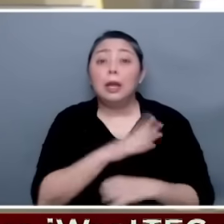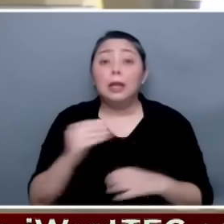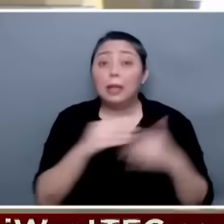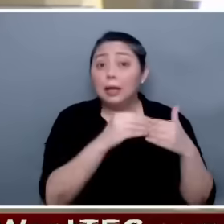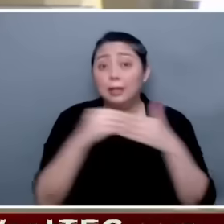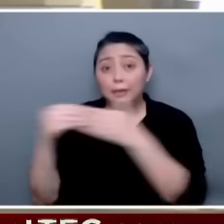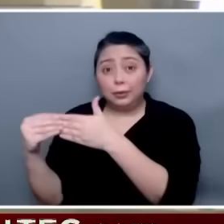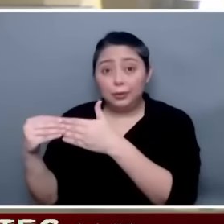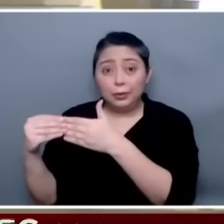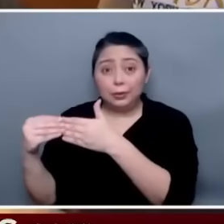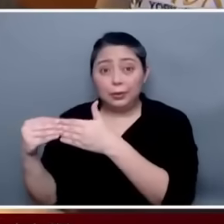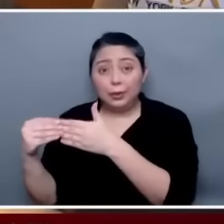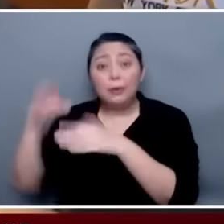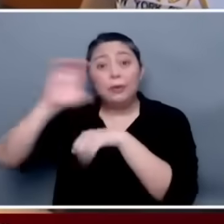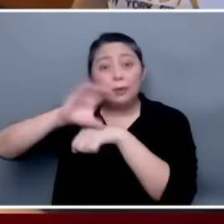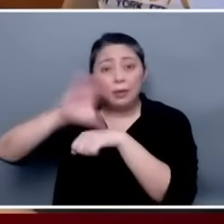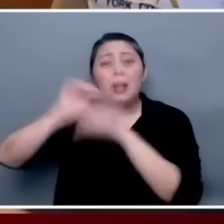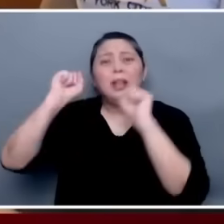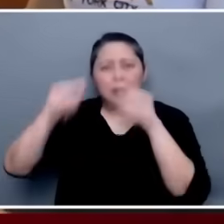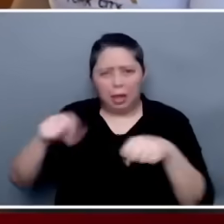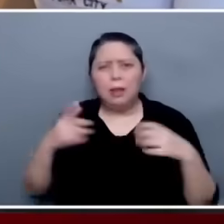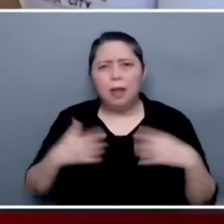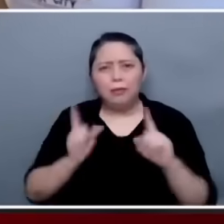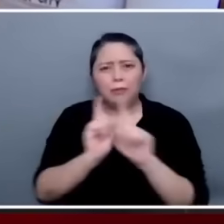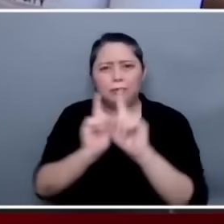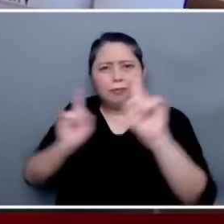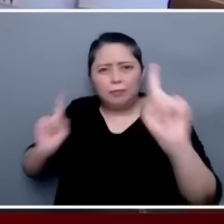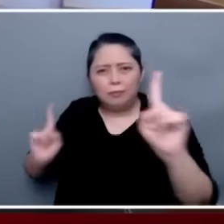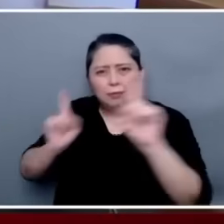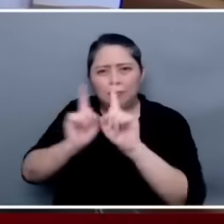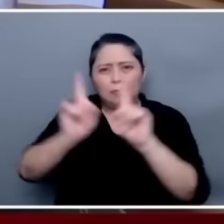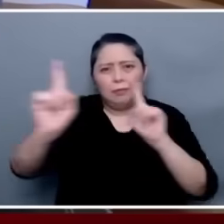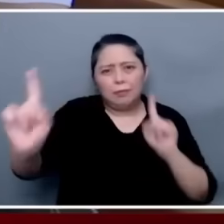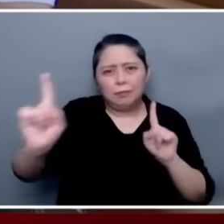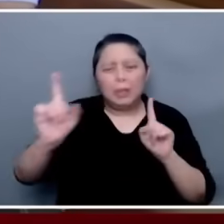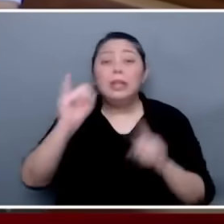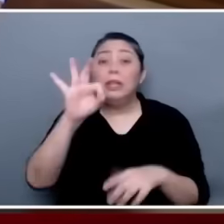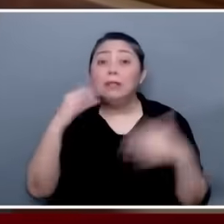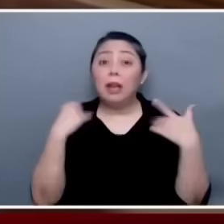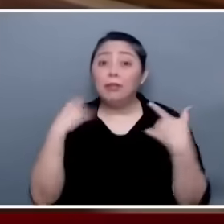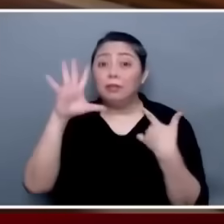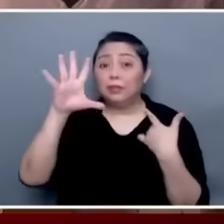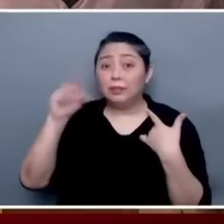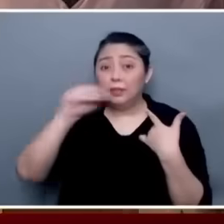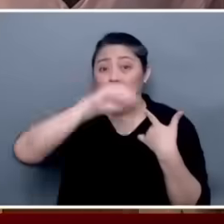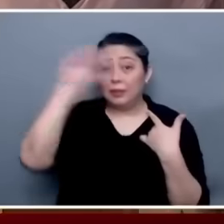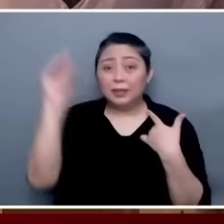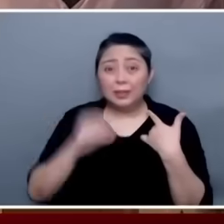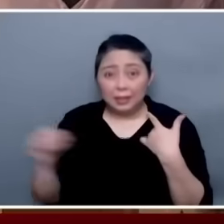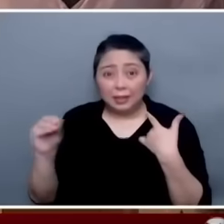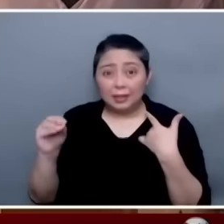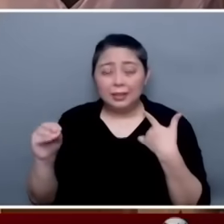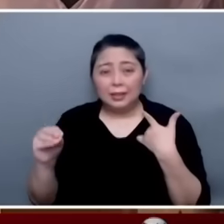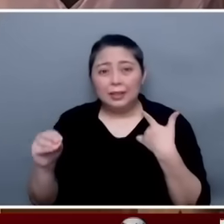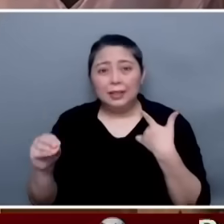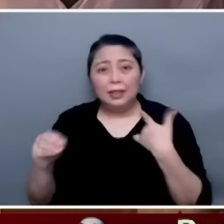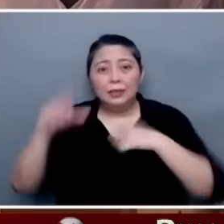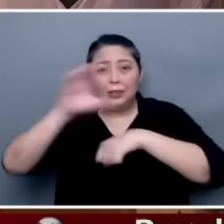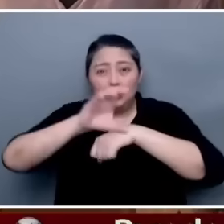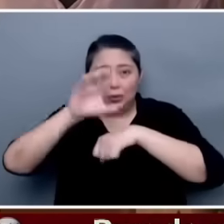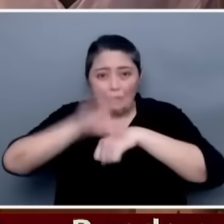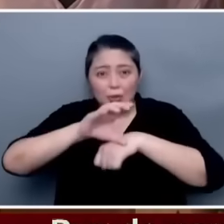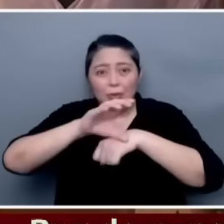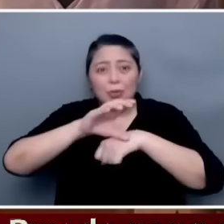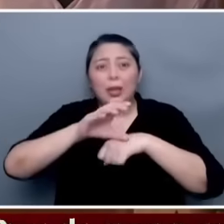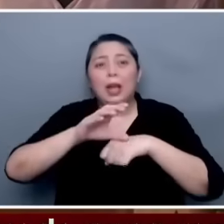ang minimum health protocols kahit na 50% na ang capacity ng simbahan. Tulad ng mahigpit na pagpapatupad ng pagsusuot